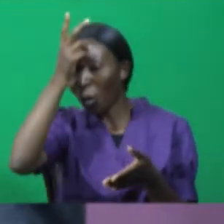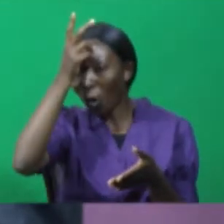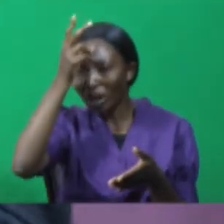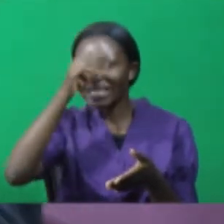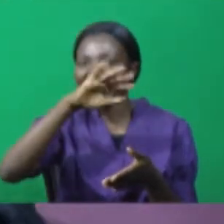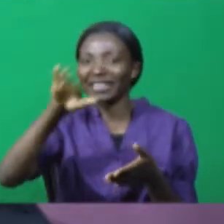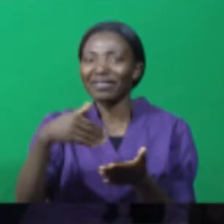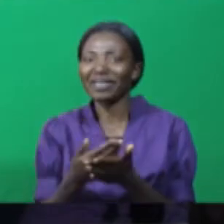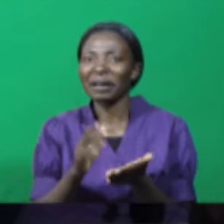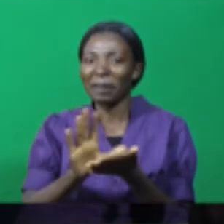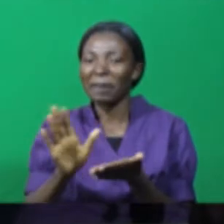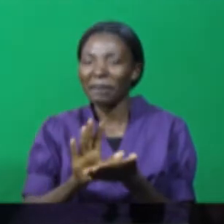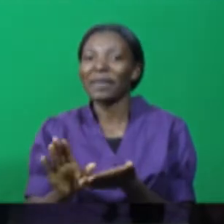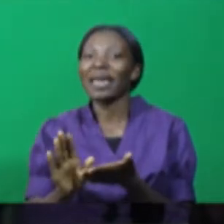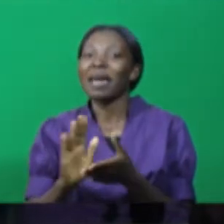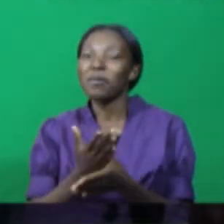akadzitsano.